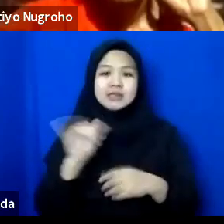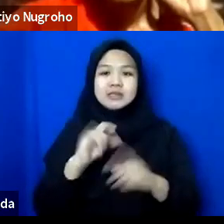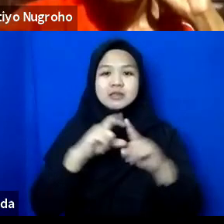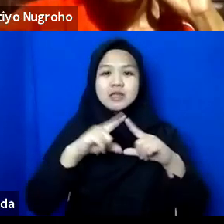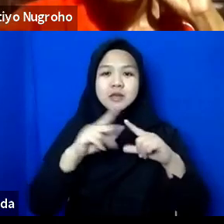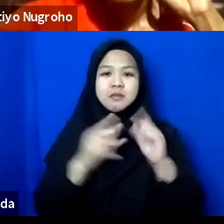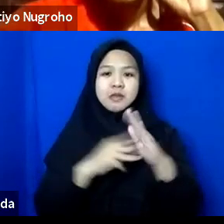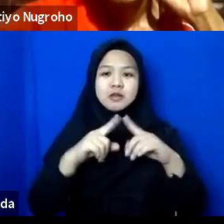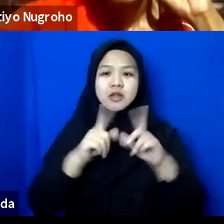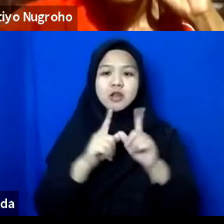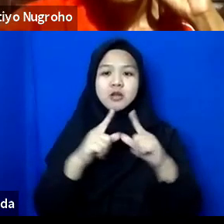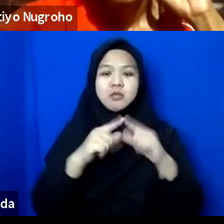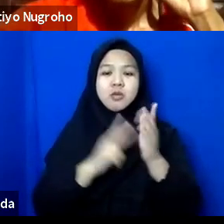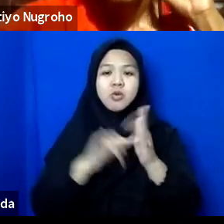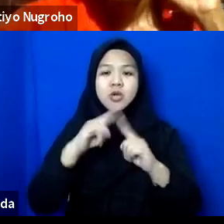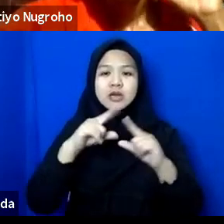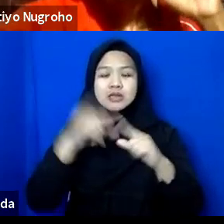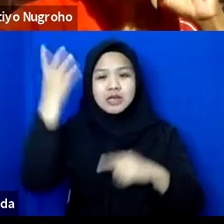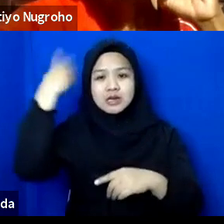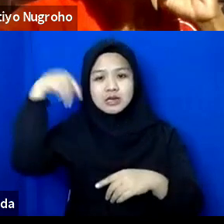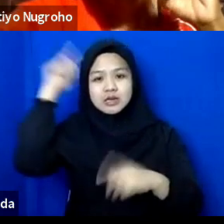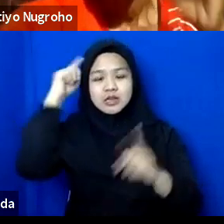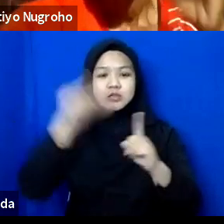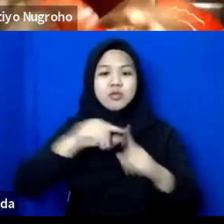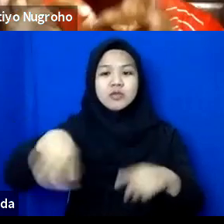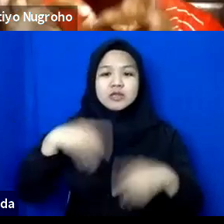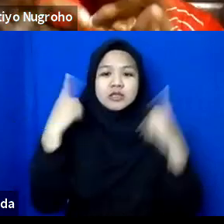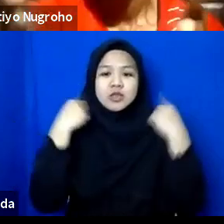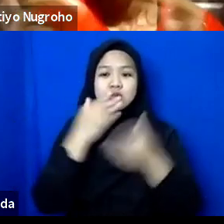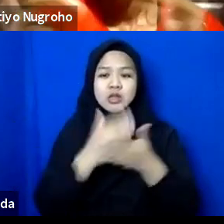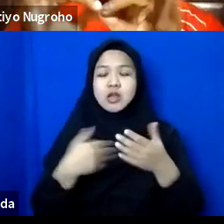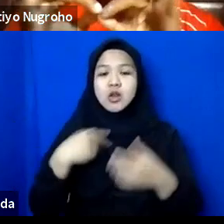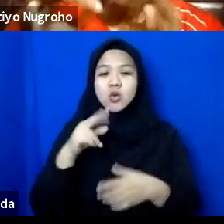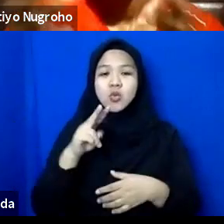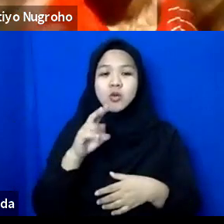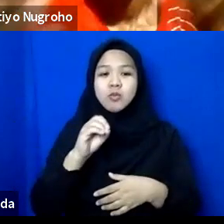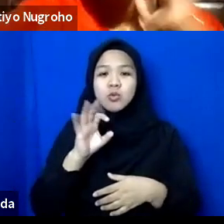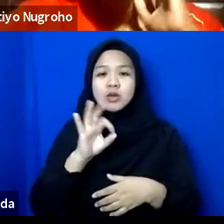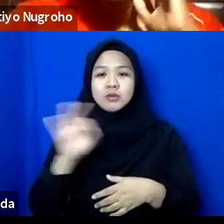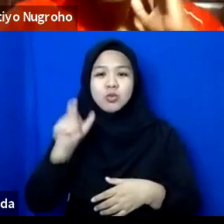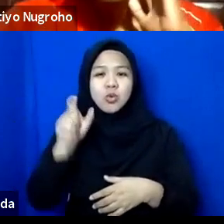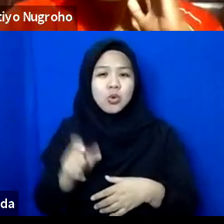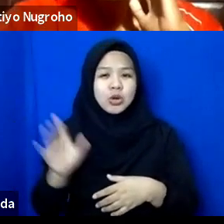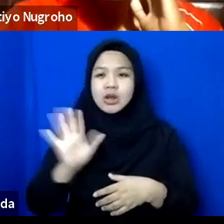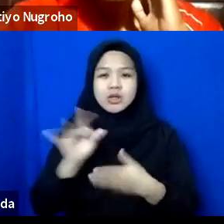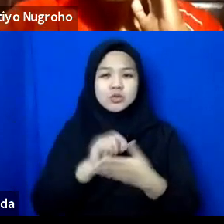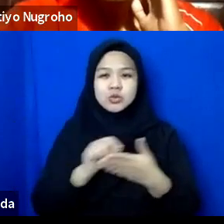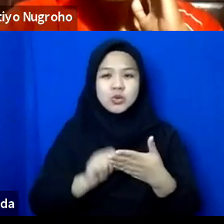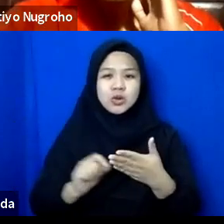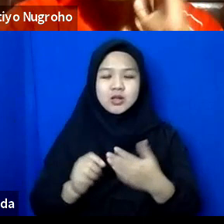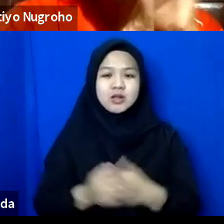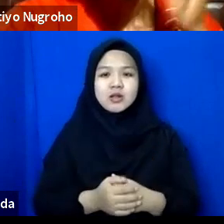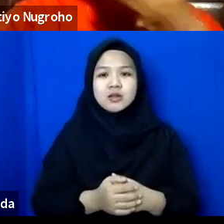Dinas Pendidikan Provinsi Jawa Tengah masih terdapat dua puluhan ribu sekian tidak sekolah ya tepatnya